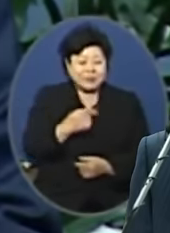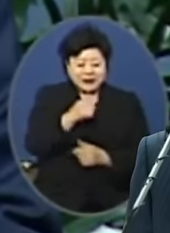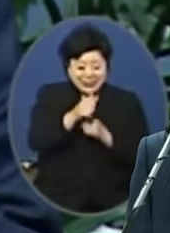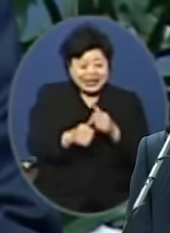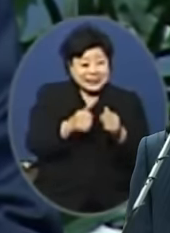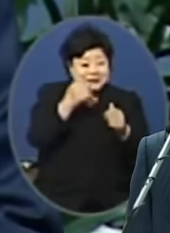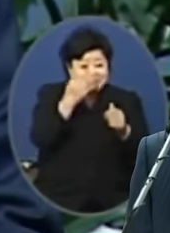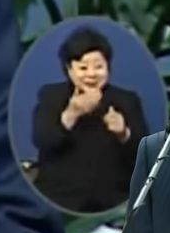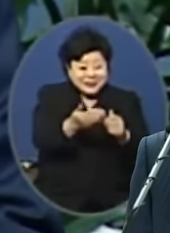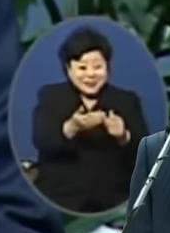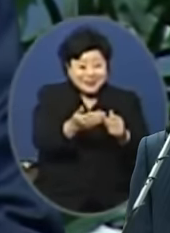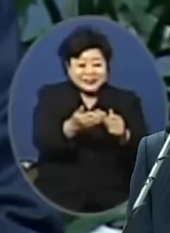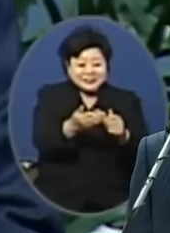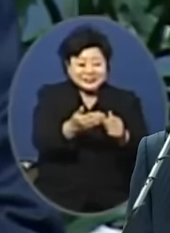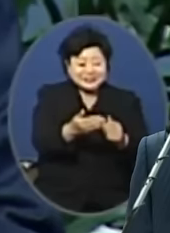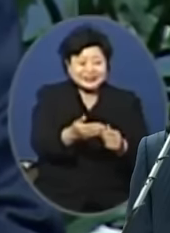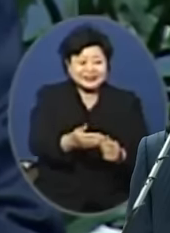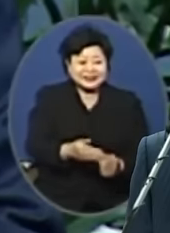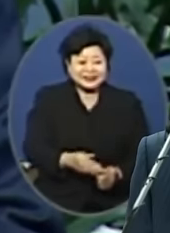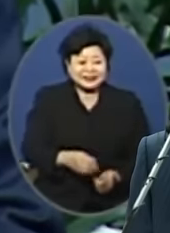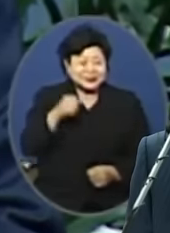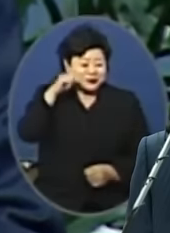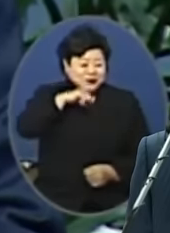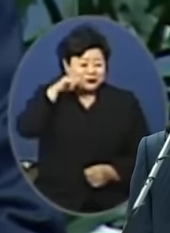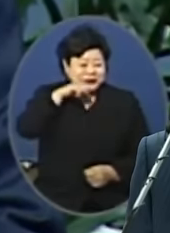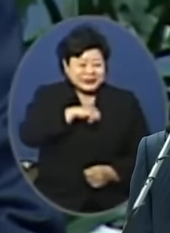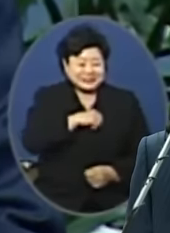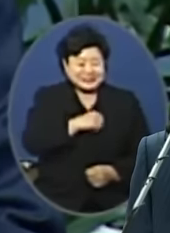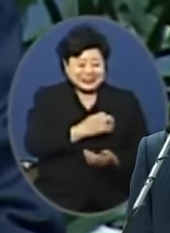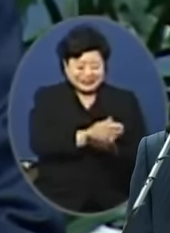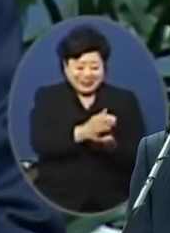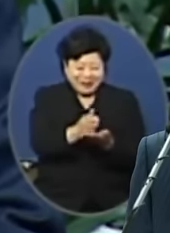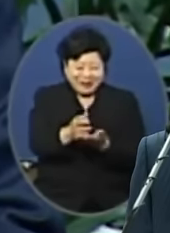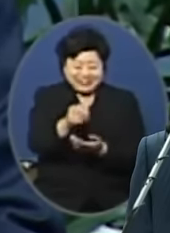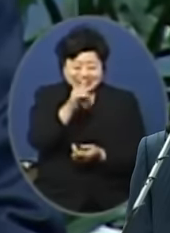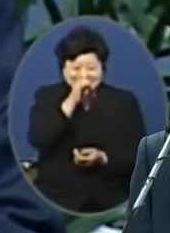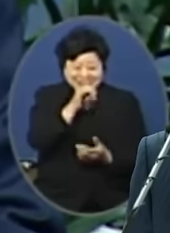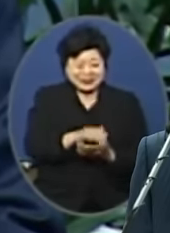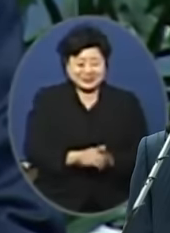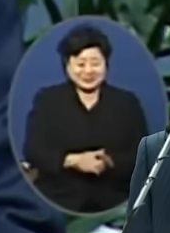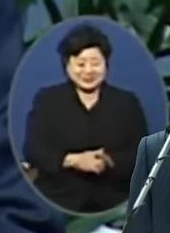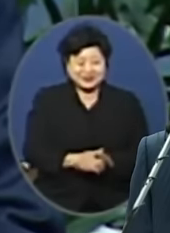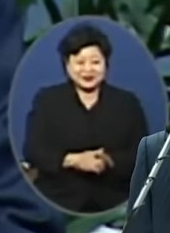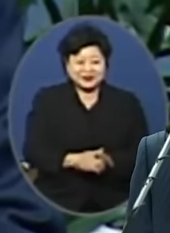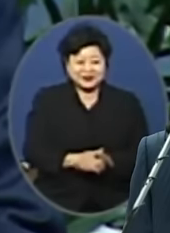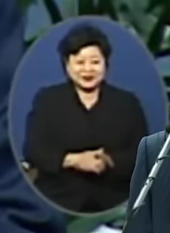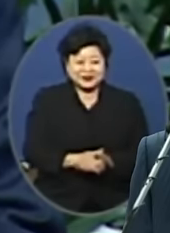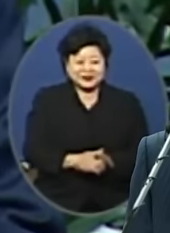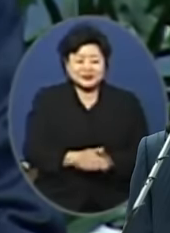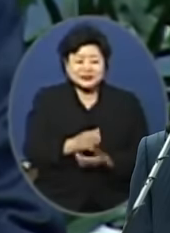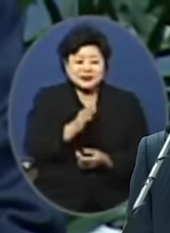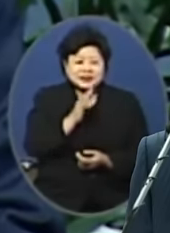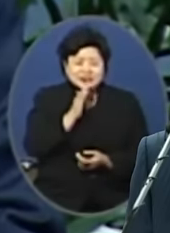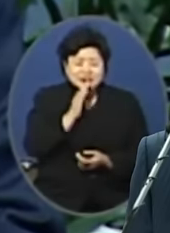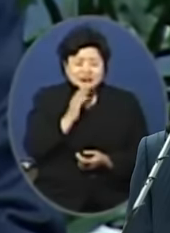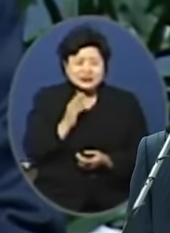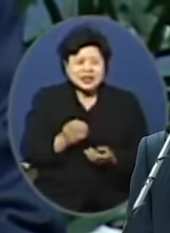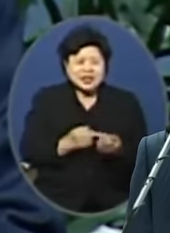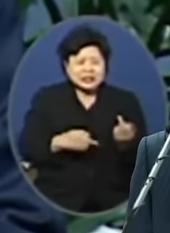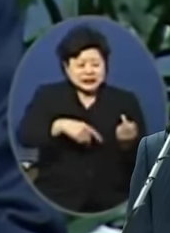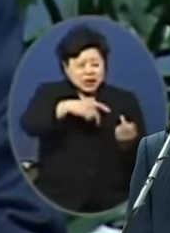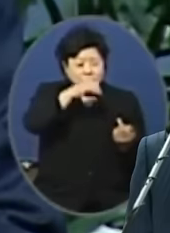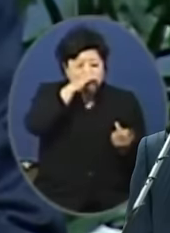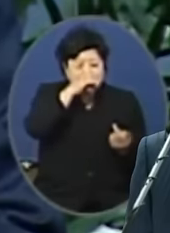하나님이 굉장히 취미가 다양하시다 생각이 되는데 아주 산골짜기에